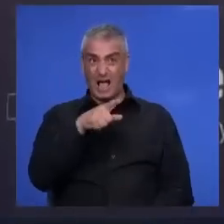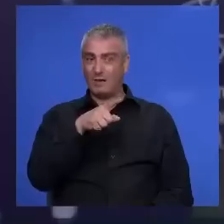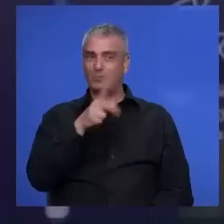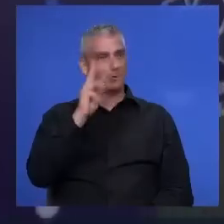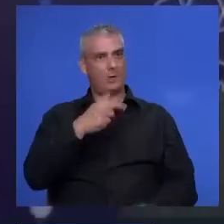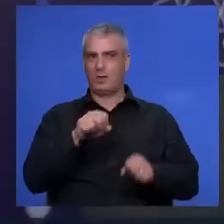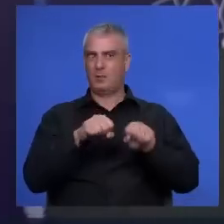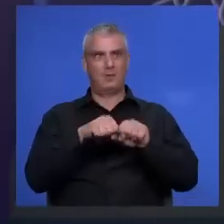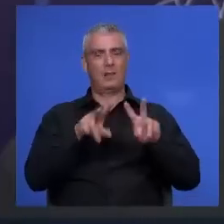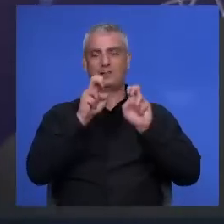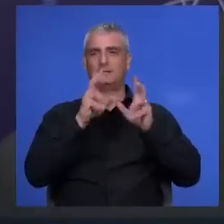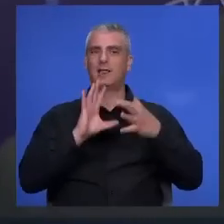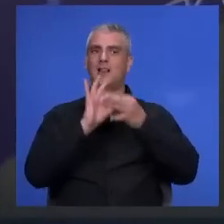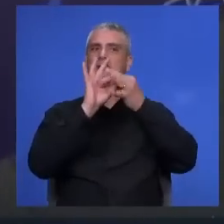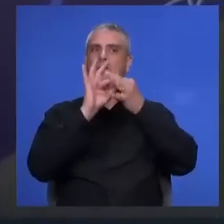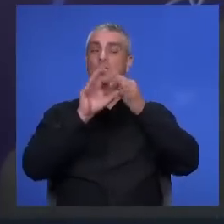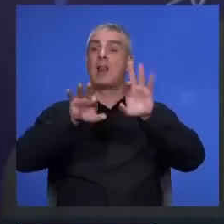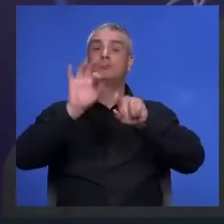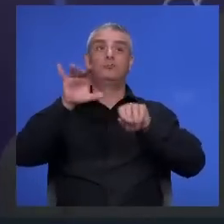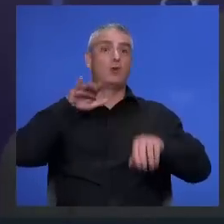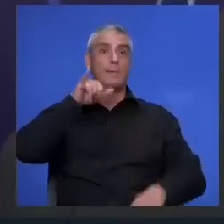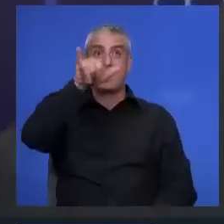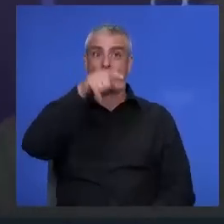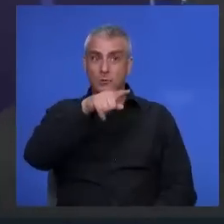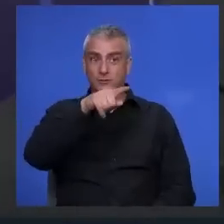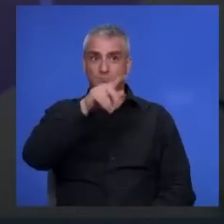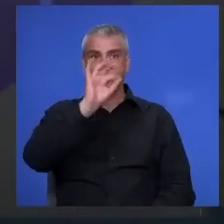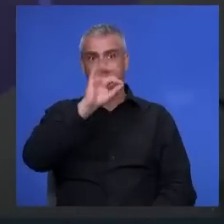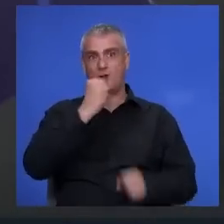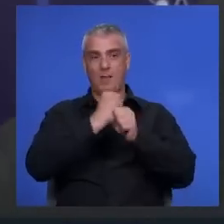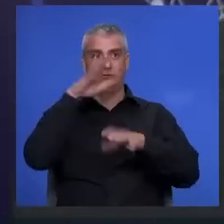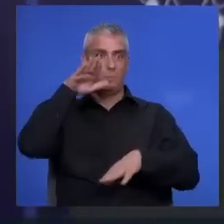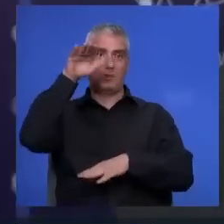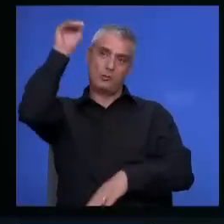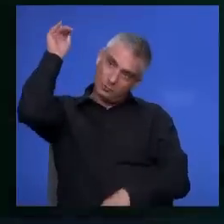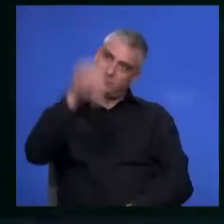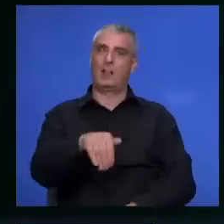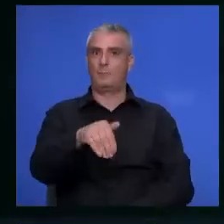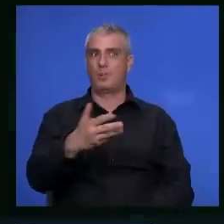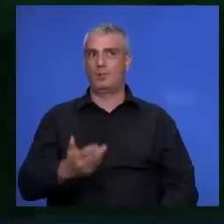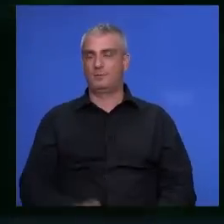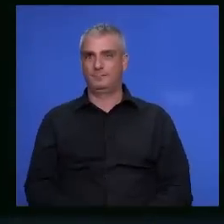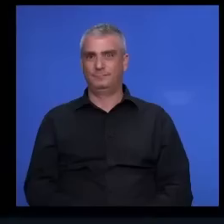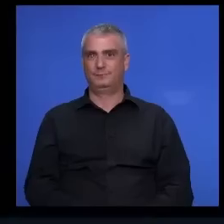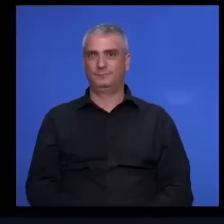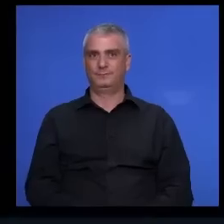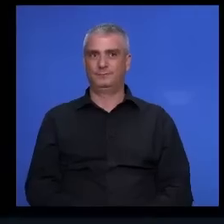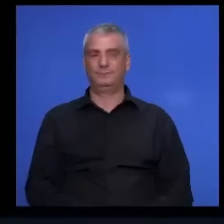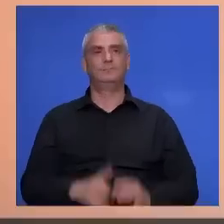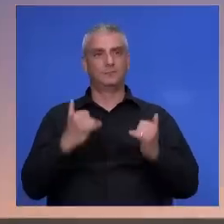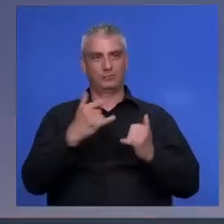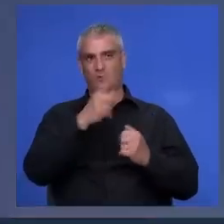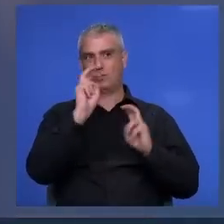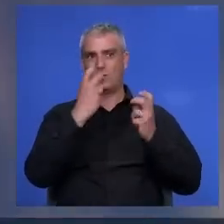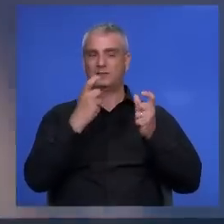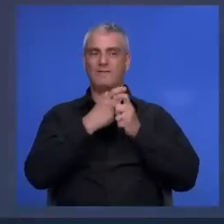יכול לנצל את ההתחברות הזאת למחשב של המטוס בשביל לגרום למטוס ליפול. עכשיו, כשגויס